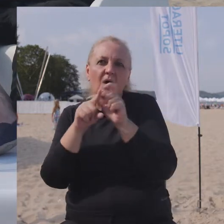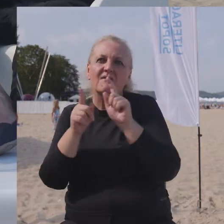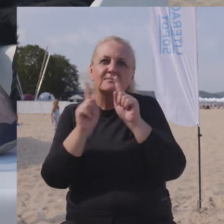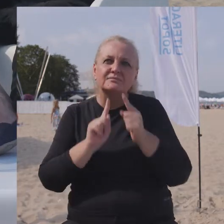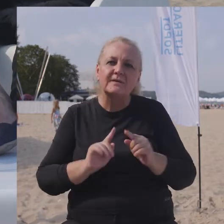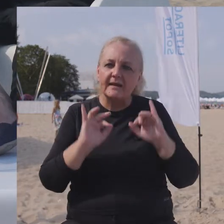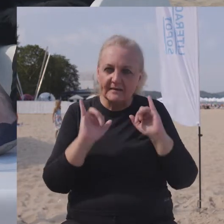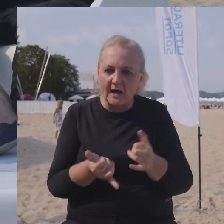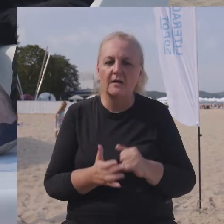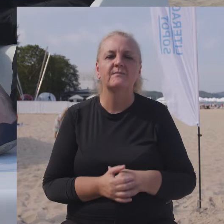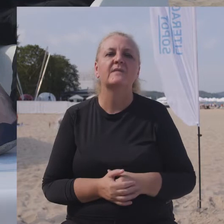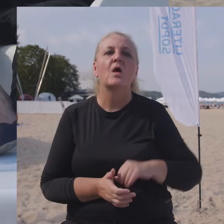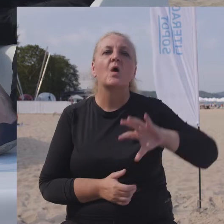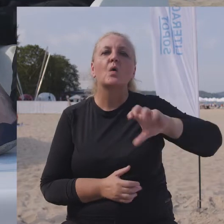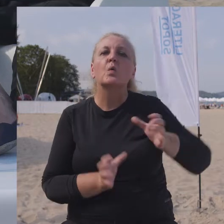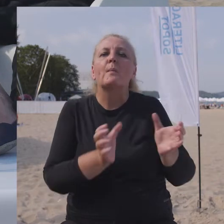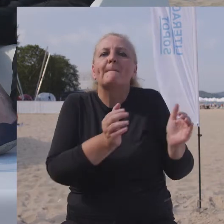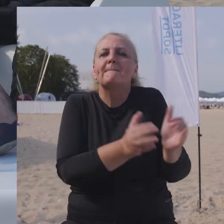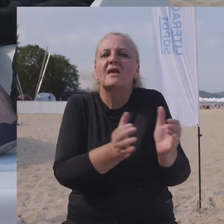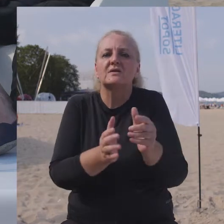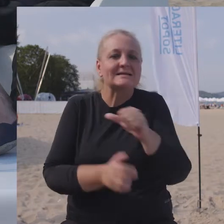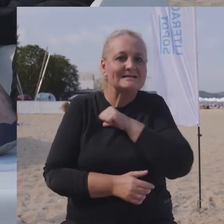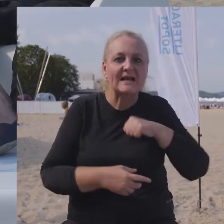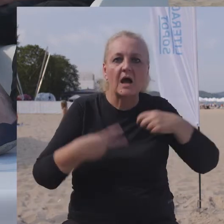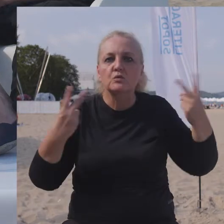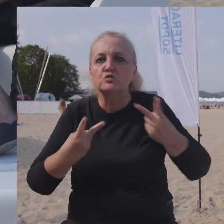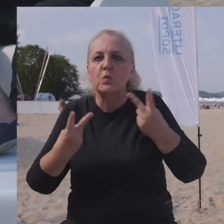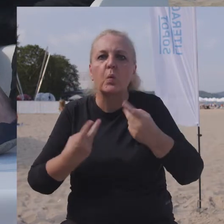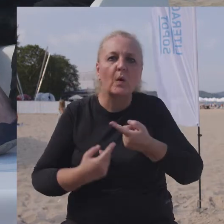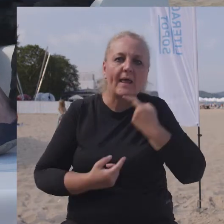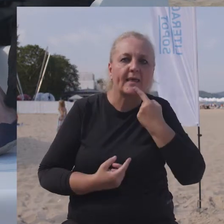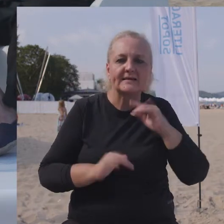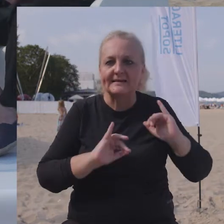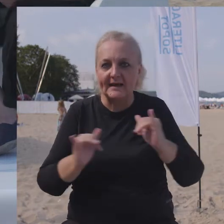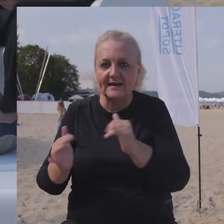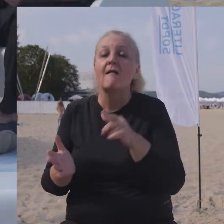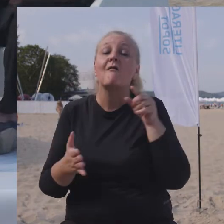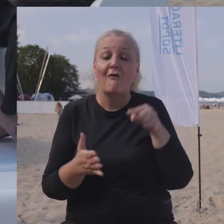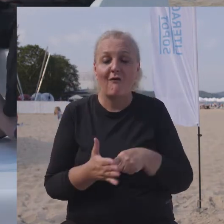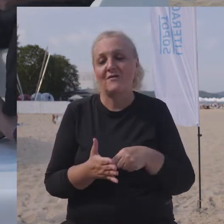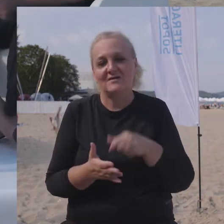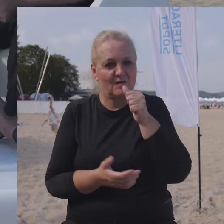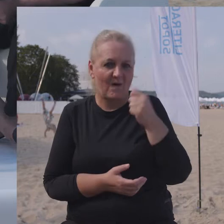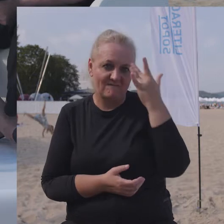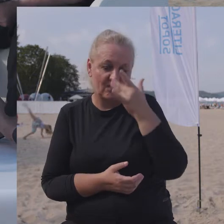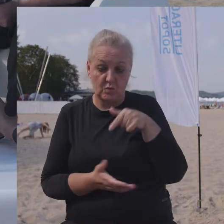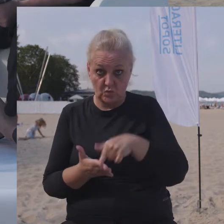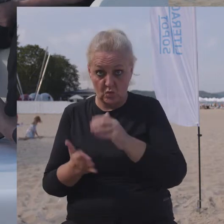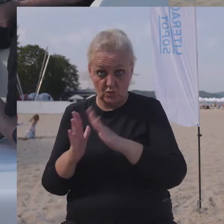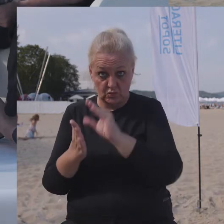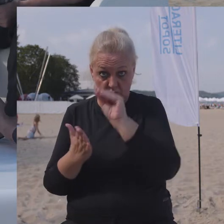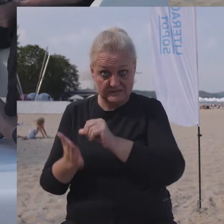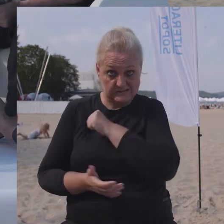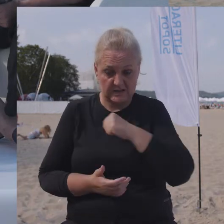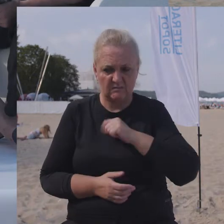wyrażenia, kiedy grupy mniejszościowe same szukają tego języka, więc nie wyobrażałam sobie pracy nad tą powieścią